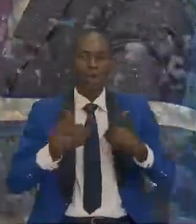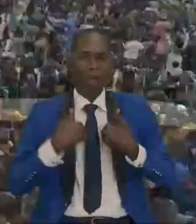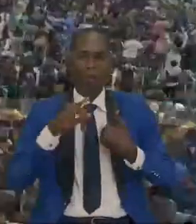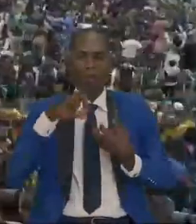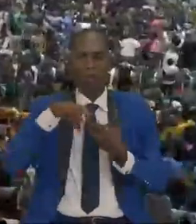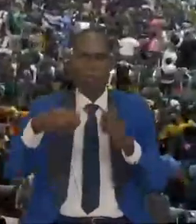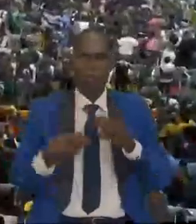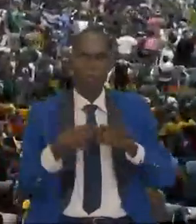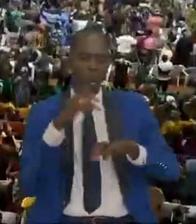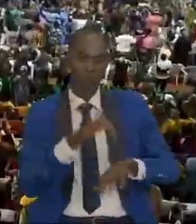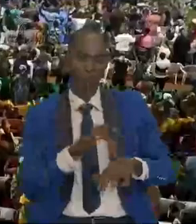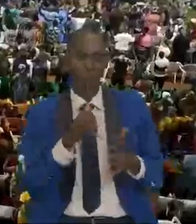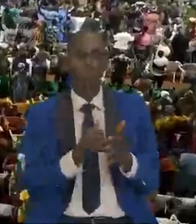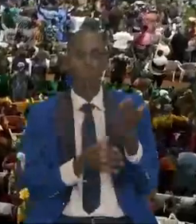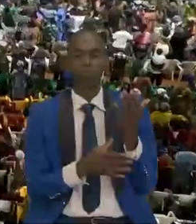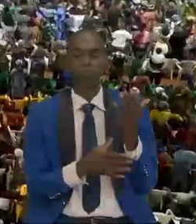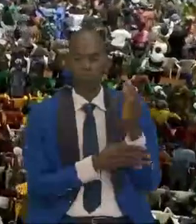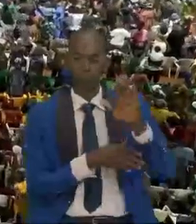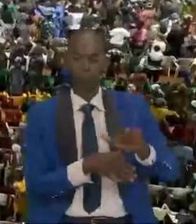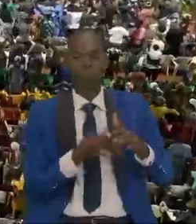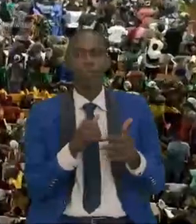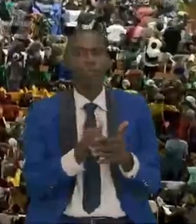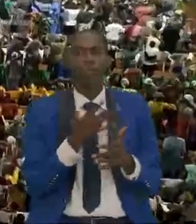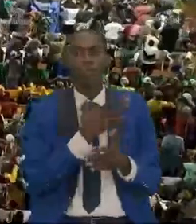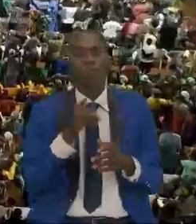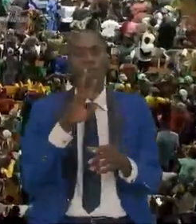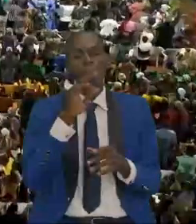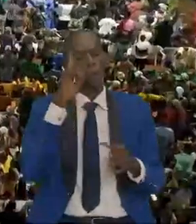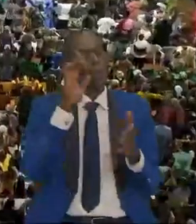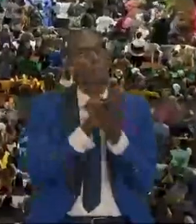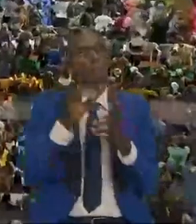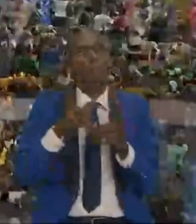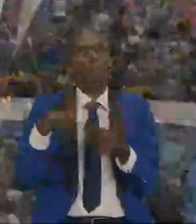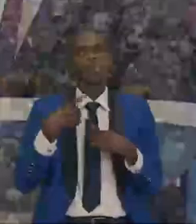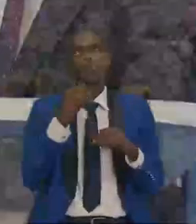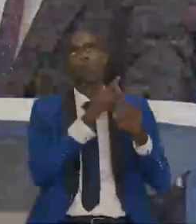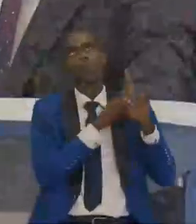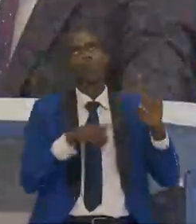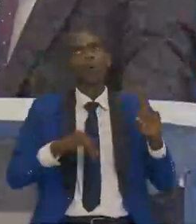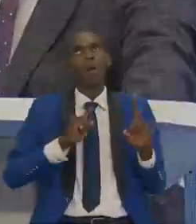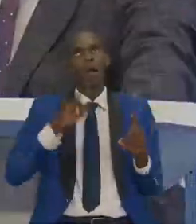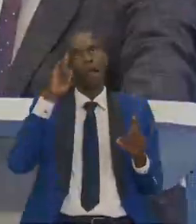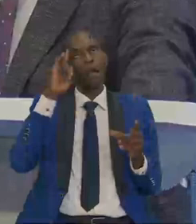et imposez l'autre main là où vous avez le défi. Tu dis, Seigneur, je crois.